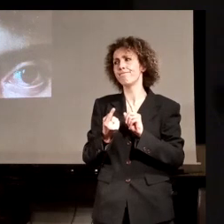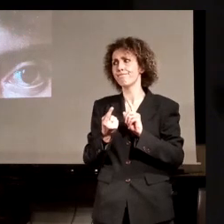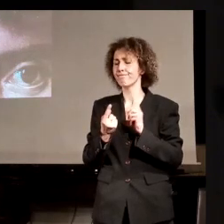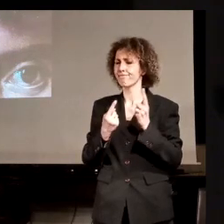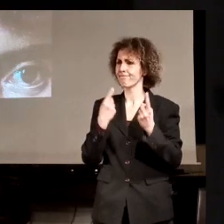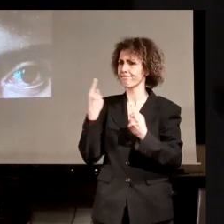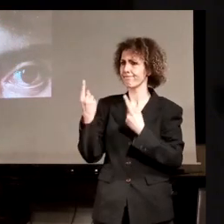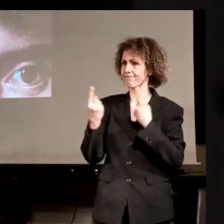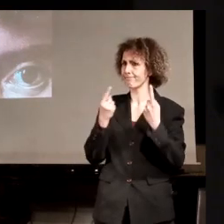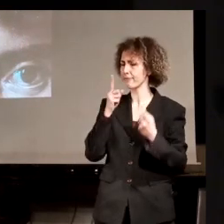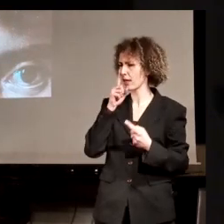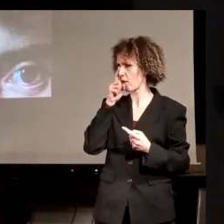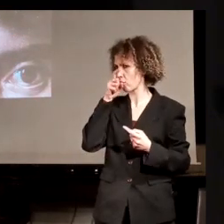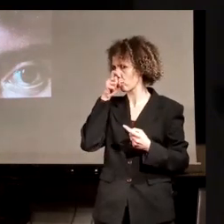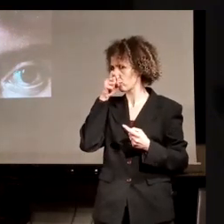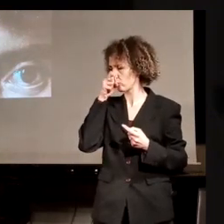circostanza